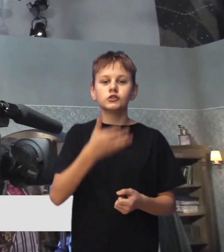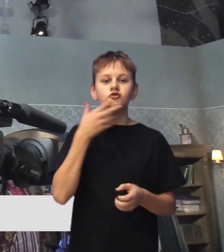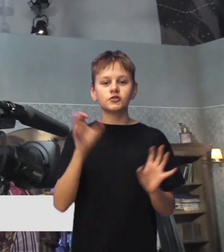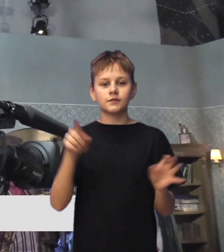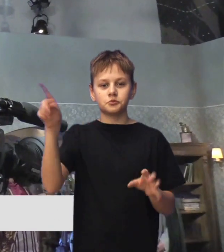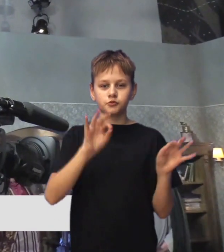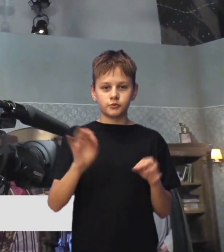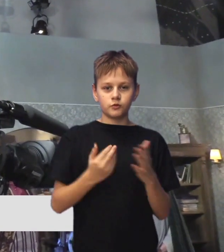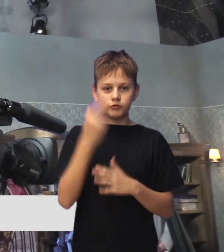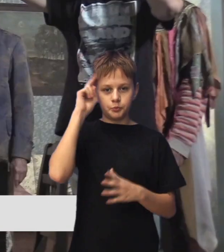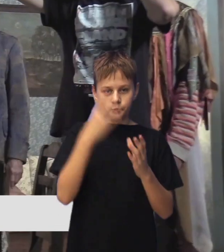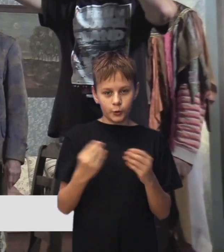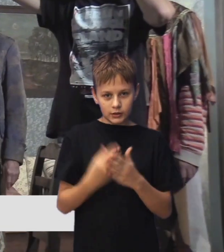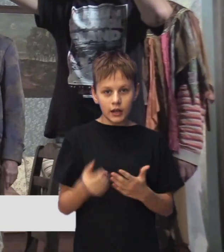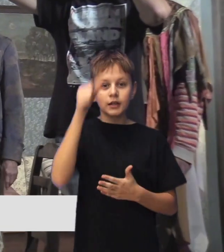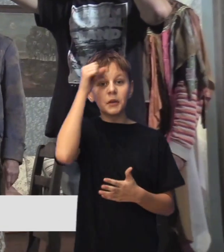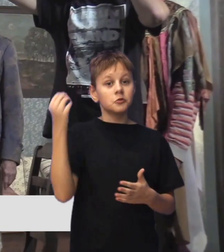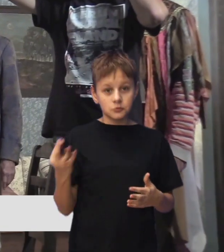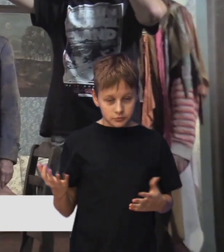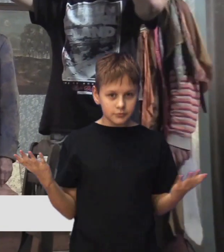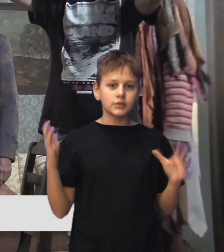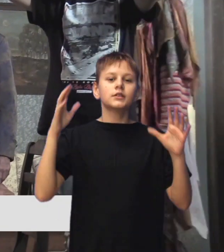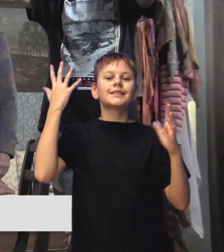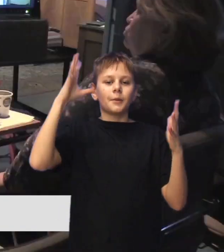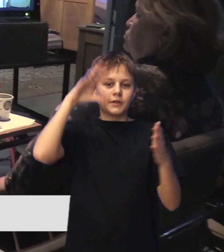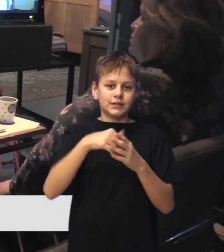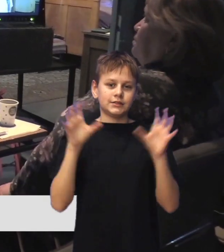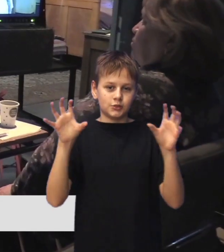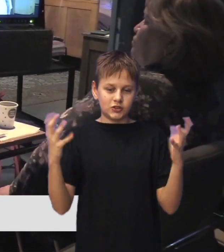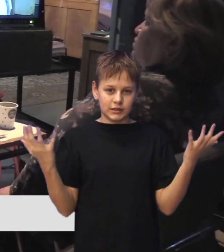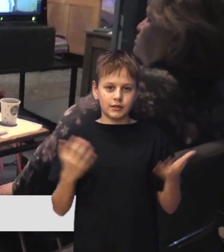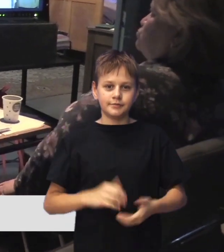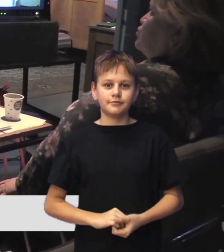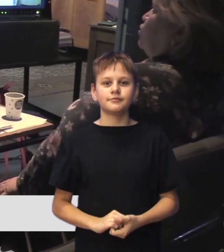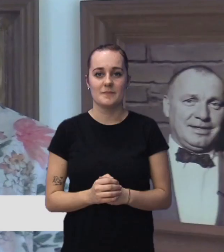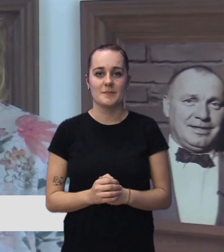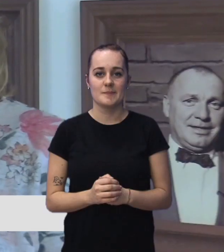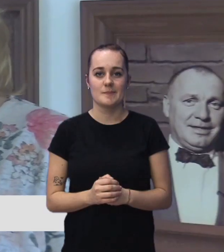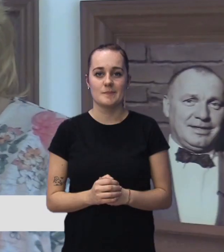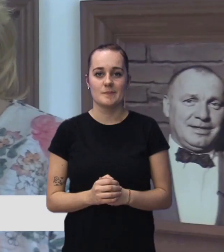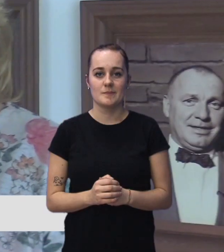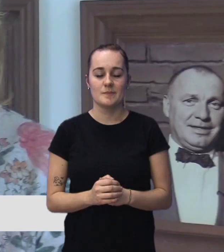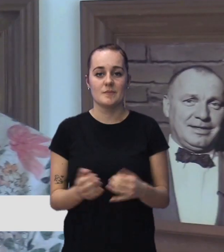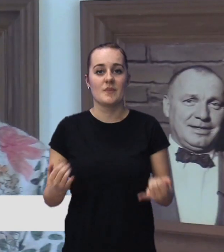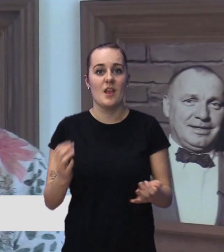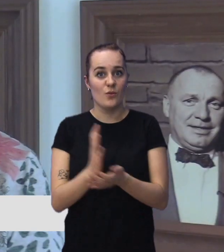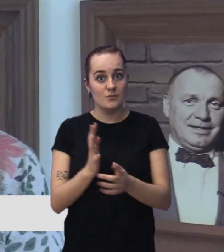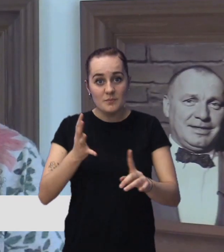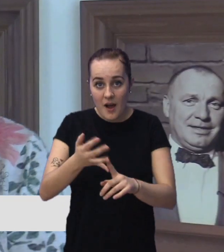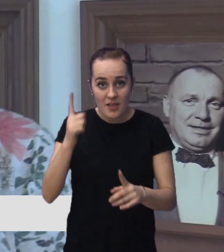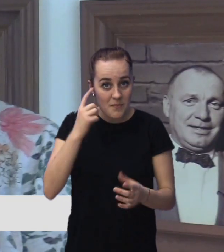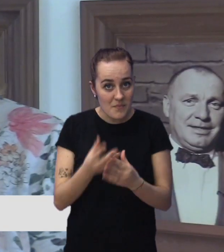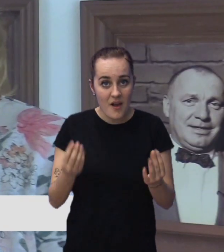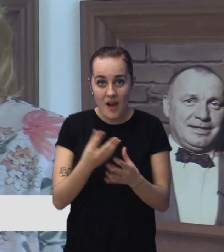Česká televize připravila na Vánoce novou pohádku pro nesešití. Kde bydlí strašidla? Tak pátá pohádka